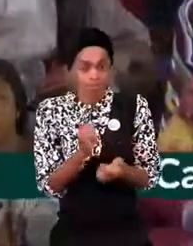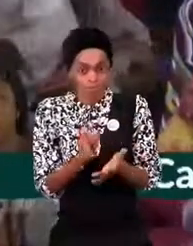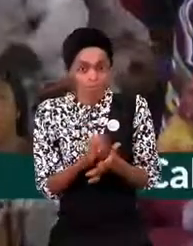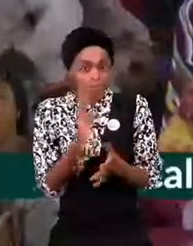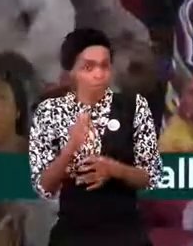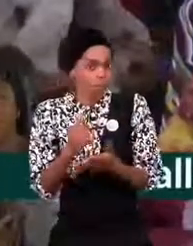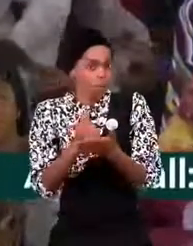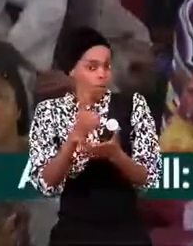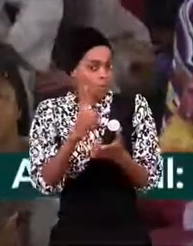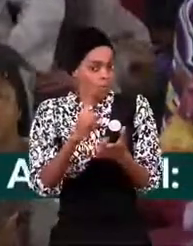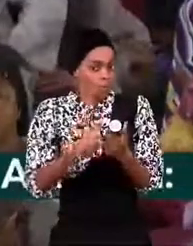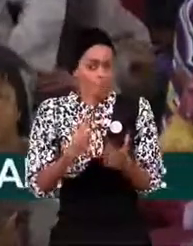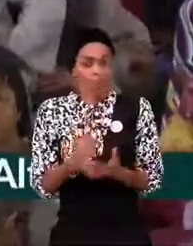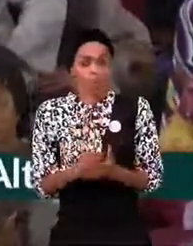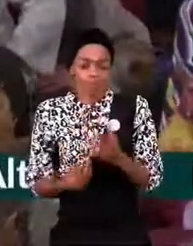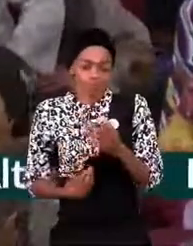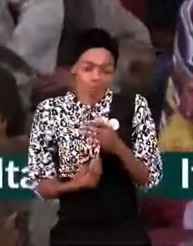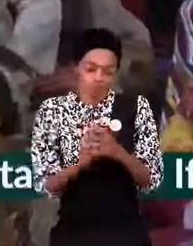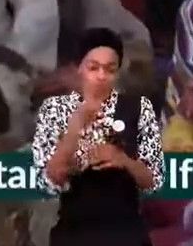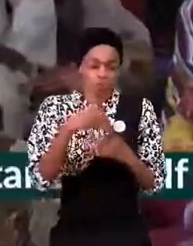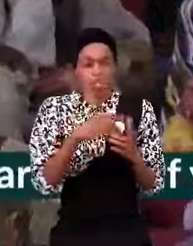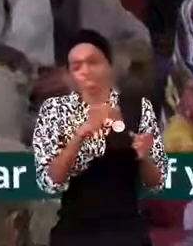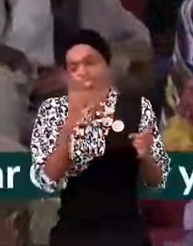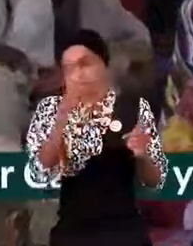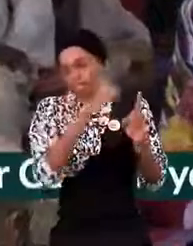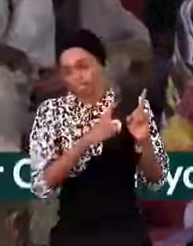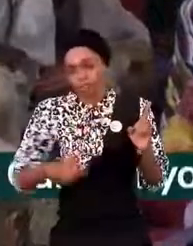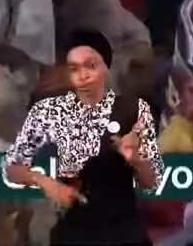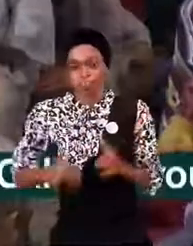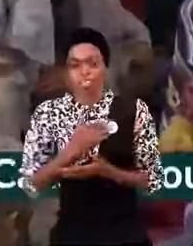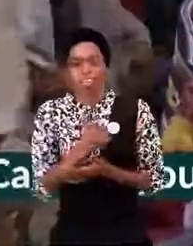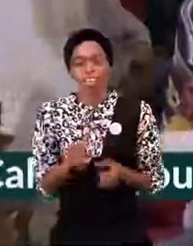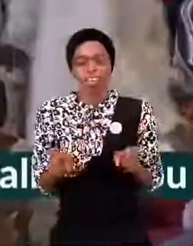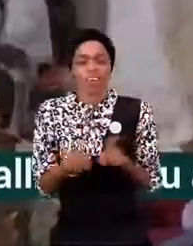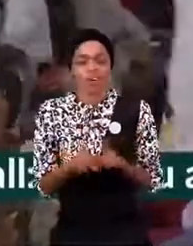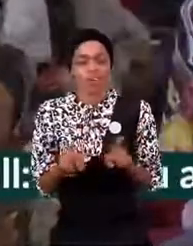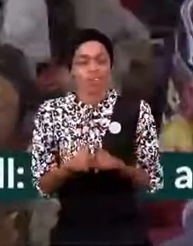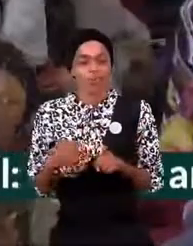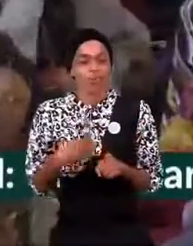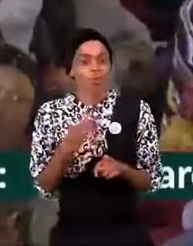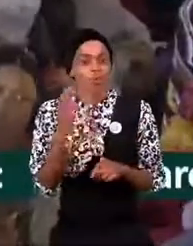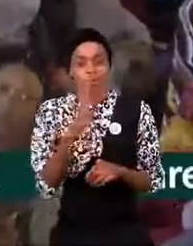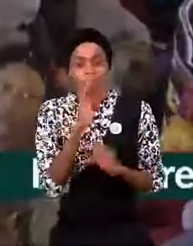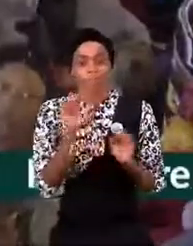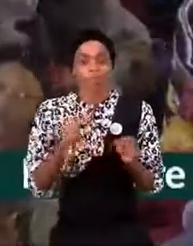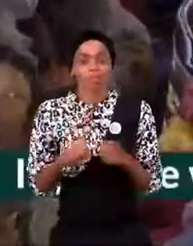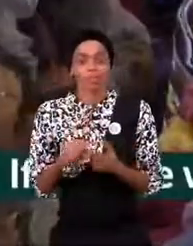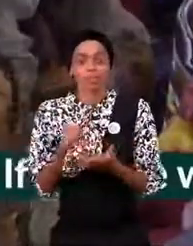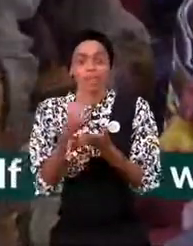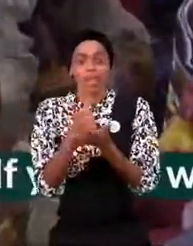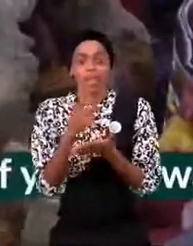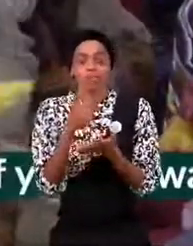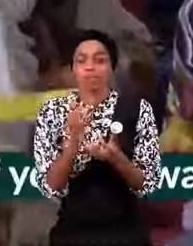aidera à vous identifier avec une nouvelle famille en Christ.